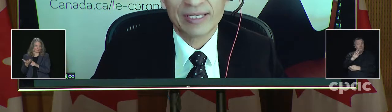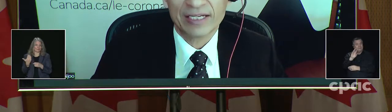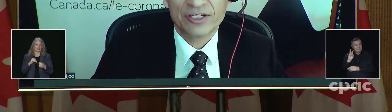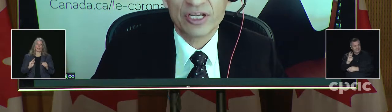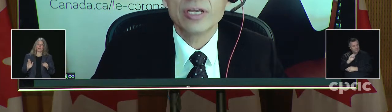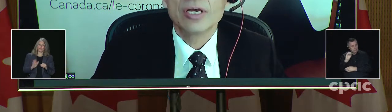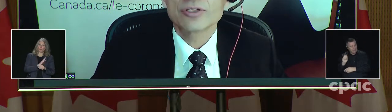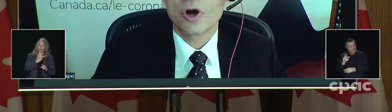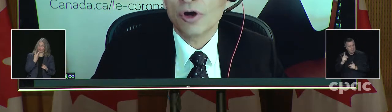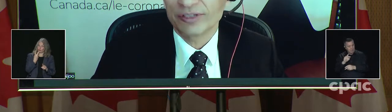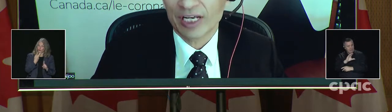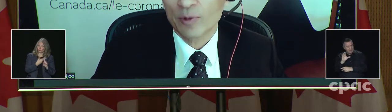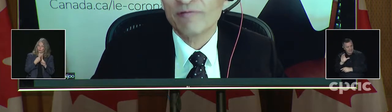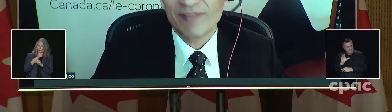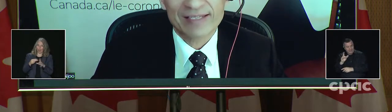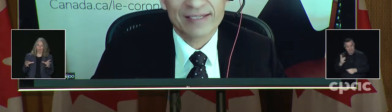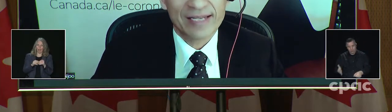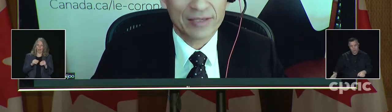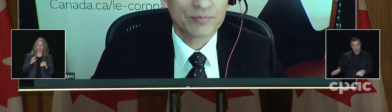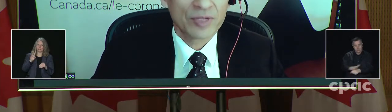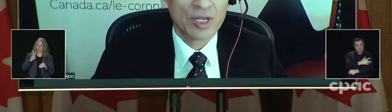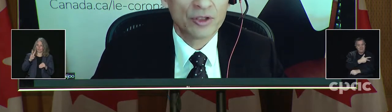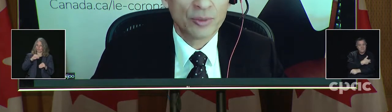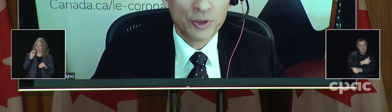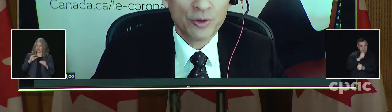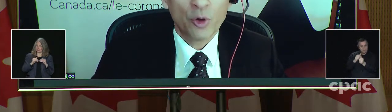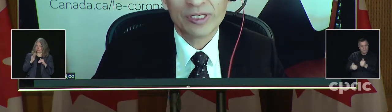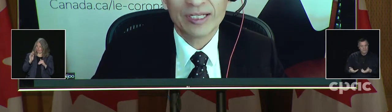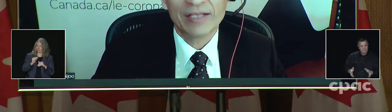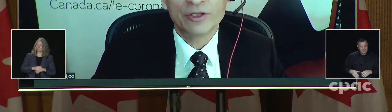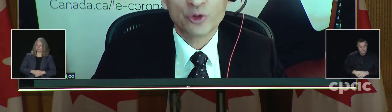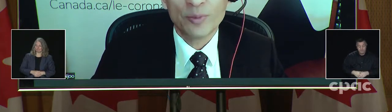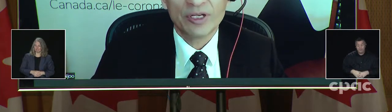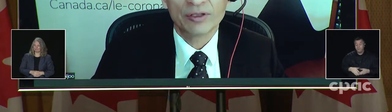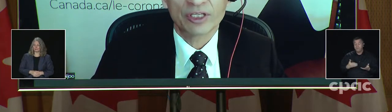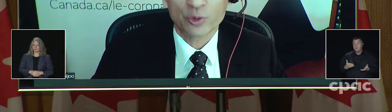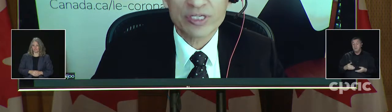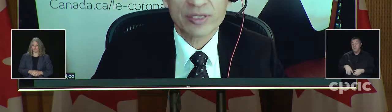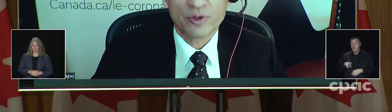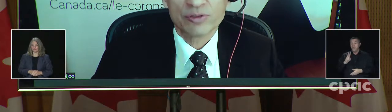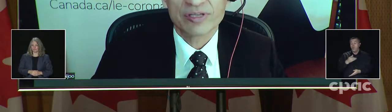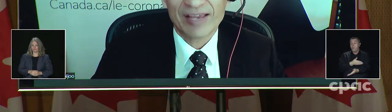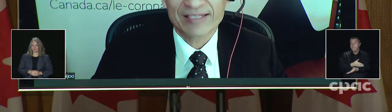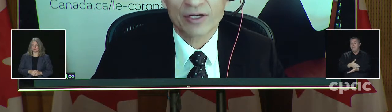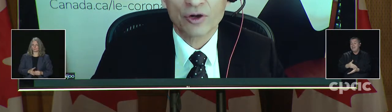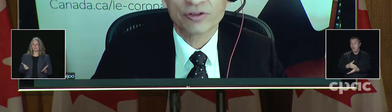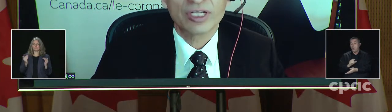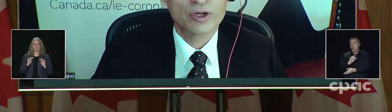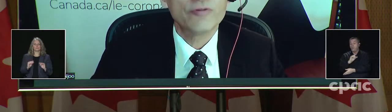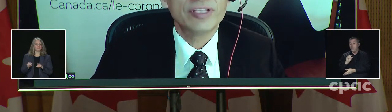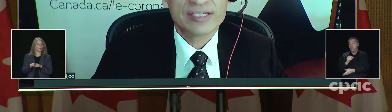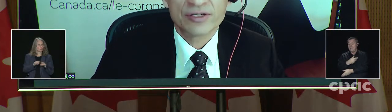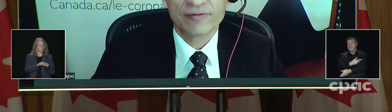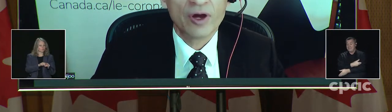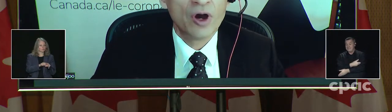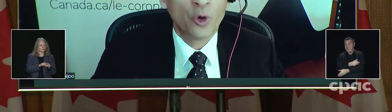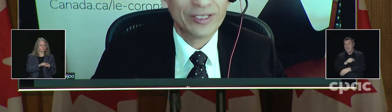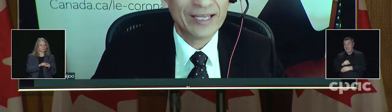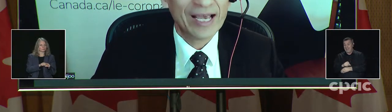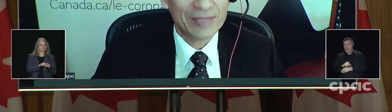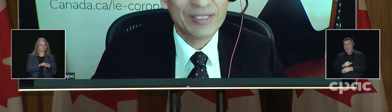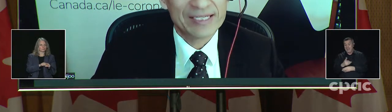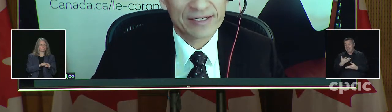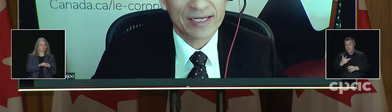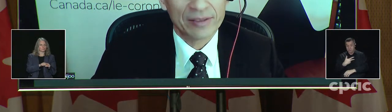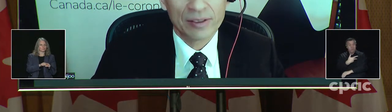76% des Canadiens sont entièrement vaccinés. De plus, au-delà de 2 millions de troisième doses de vaccin contre la COVID-19 ont